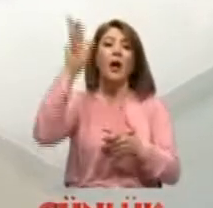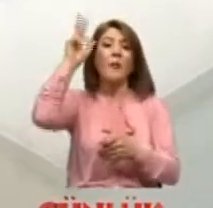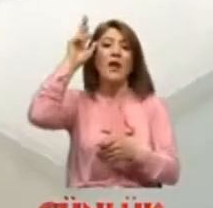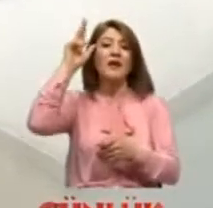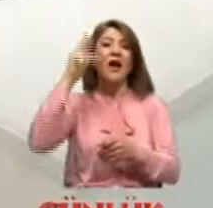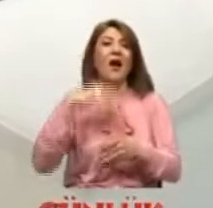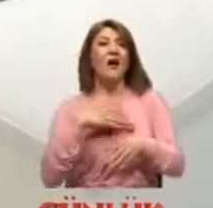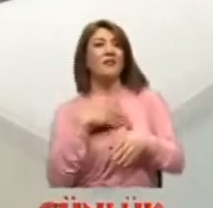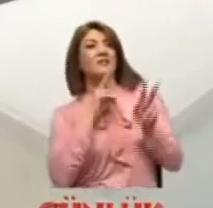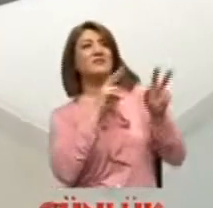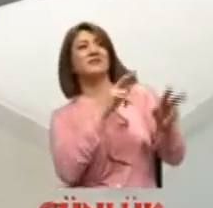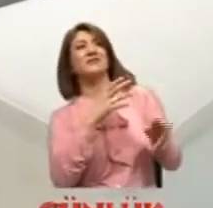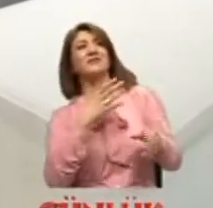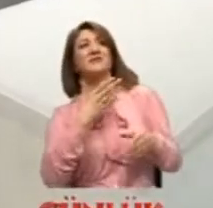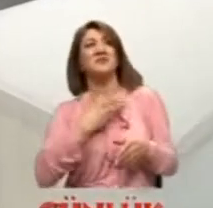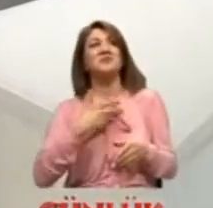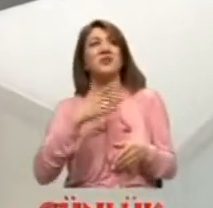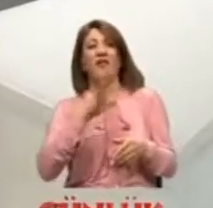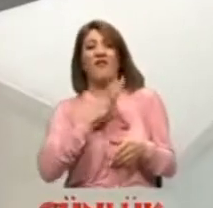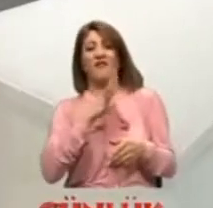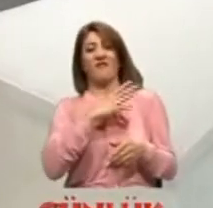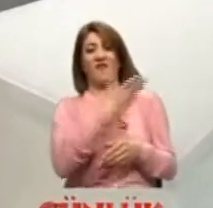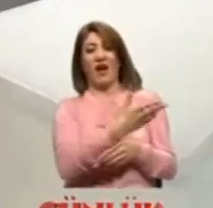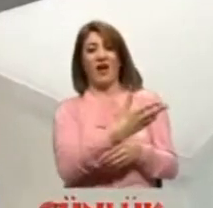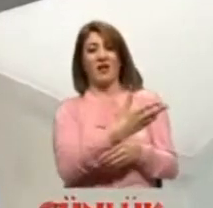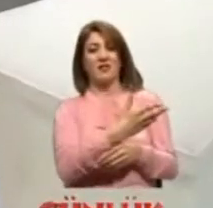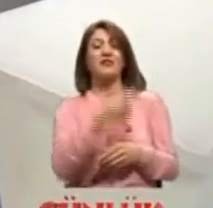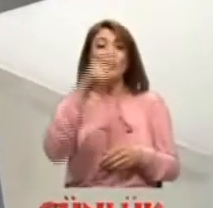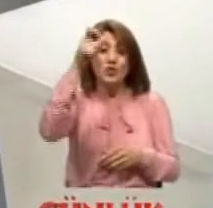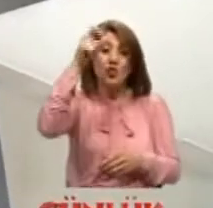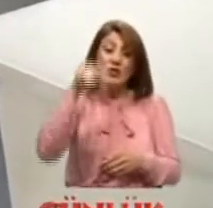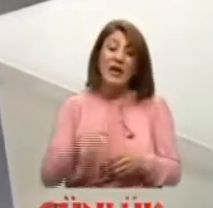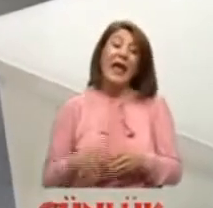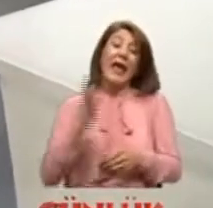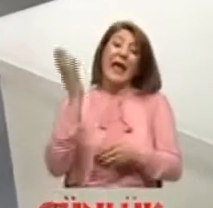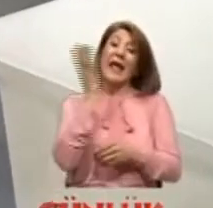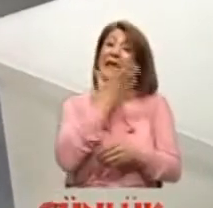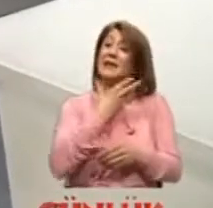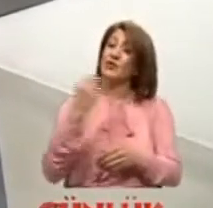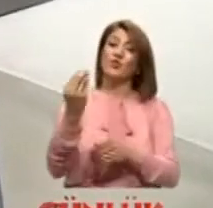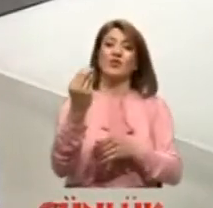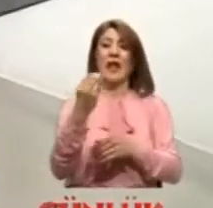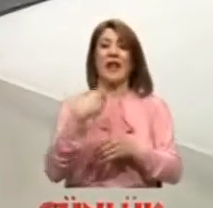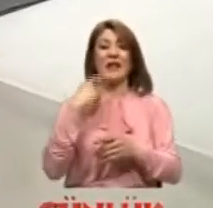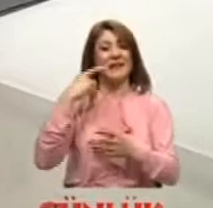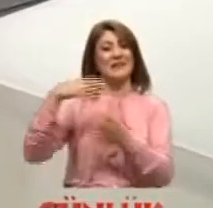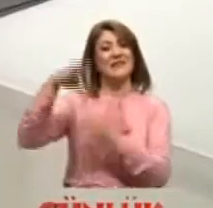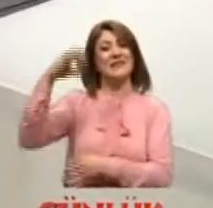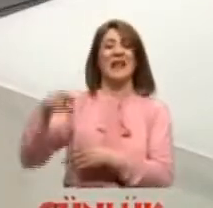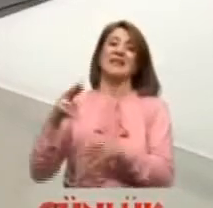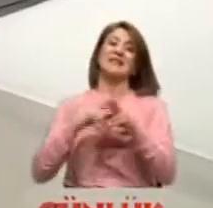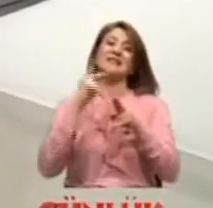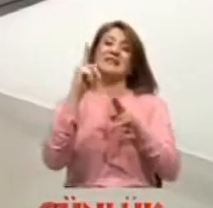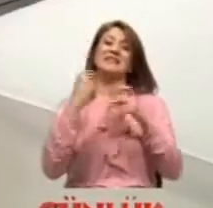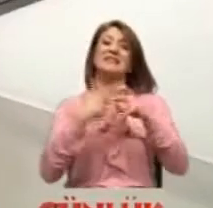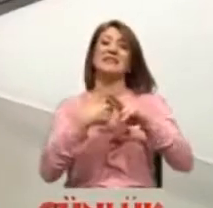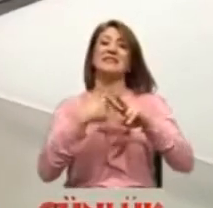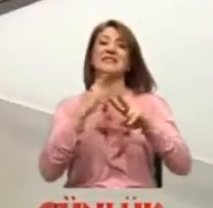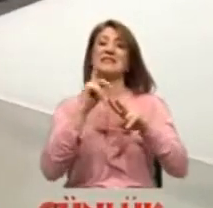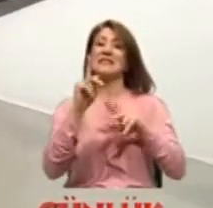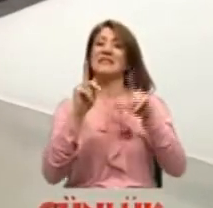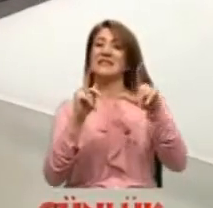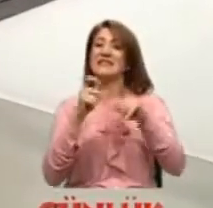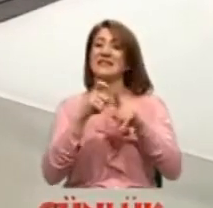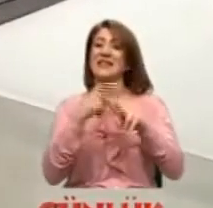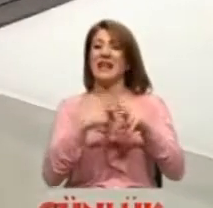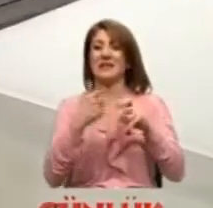var, Alman hayranı var, Fransız hayranı var ama asıl Kızılderililer bu dünyanın en güzel insanları, güzel insanları. Yani ben de Kızılderililiyim.